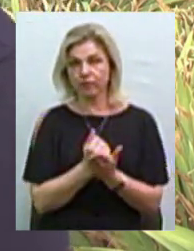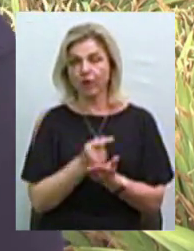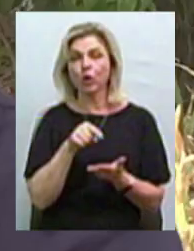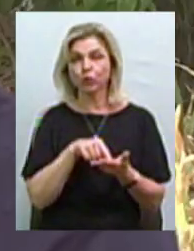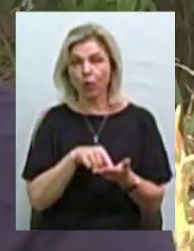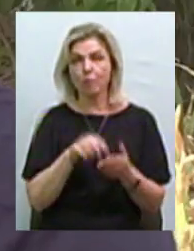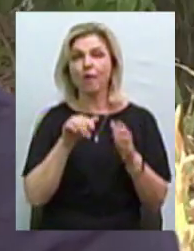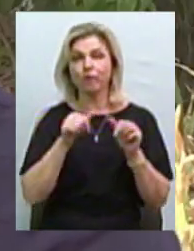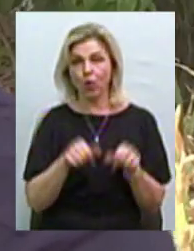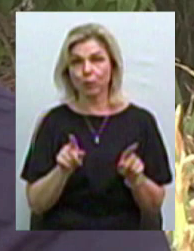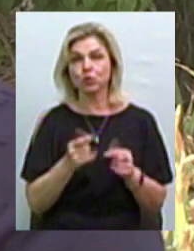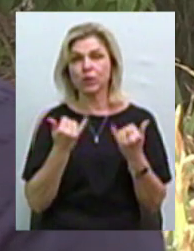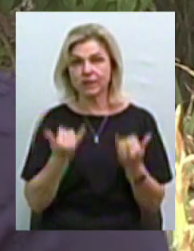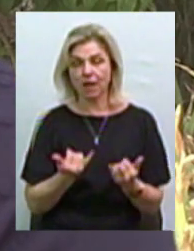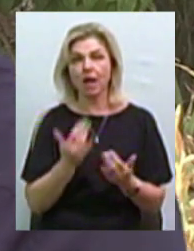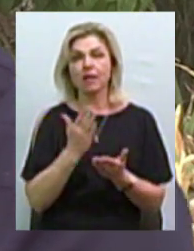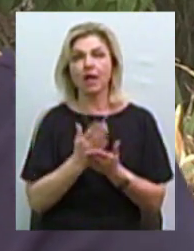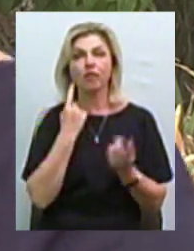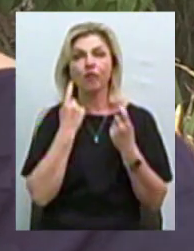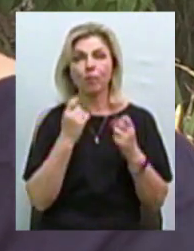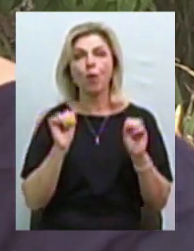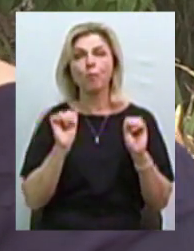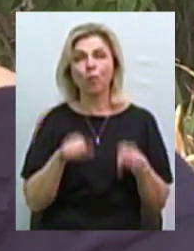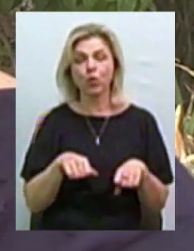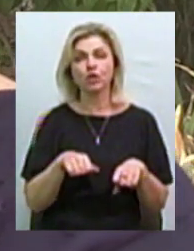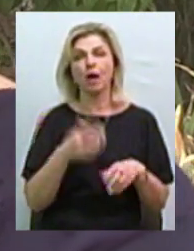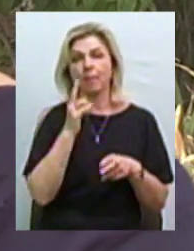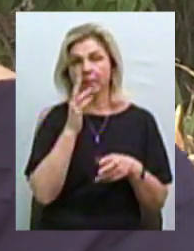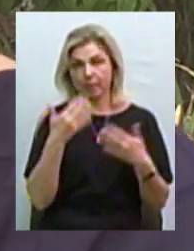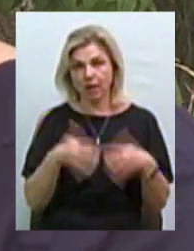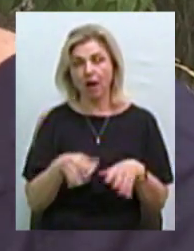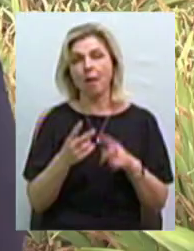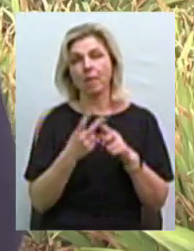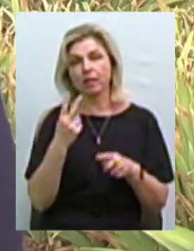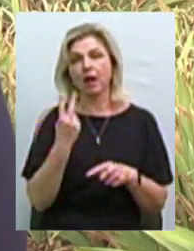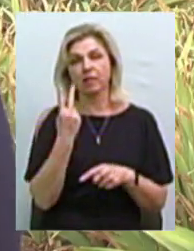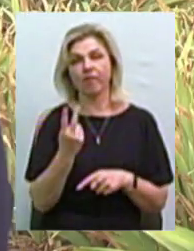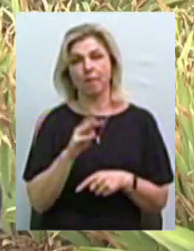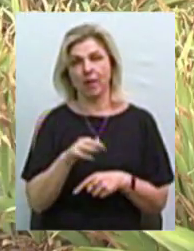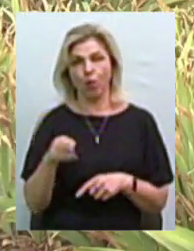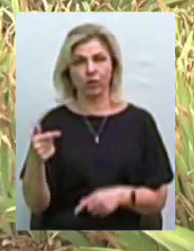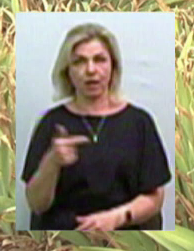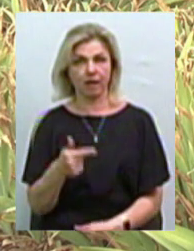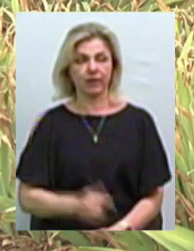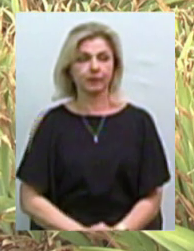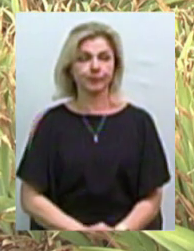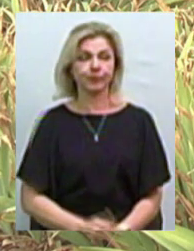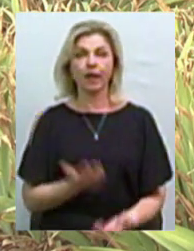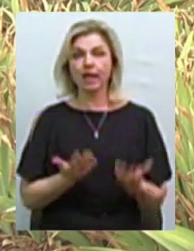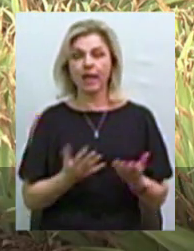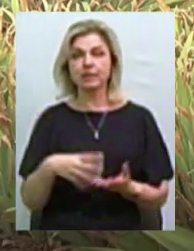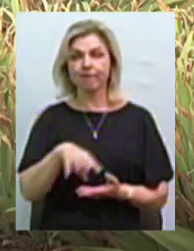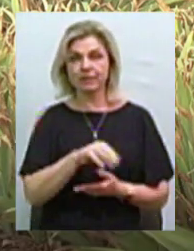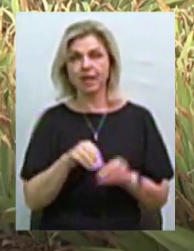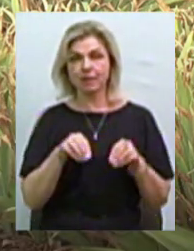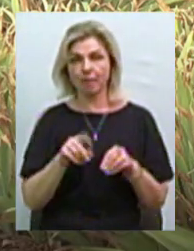вигляді, який він є зараз, то їхня громада може втратити приблизно 1,5-2 мільйони гривень. Якщо вся земля, яка є зараз